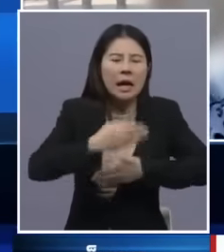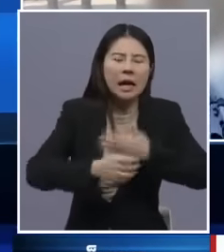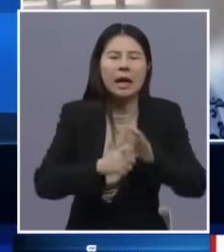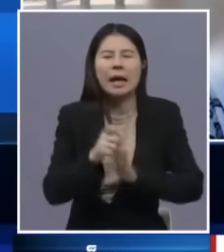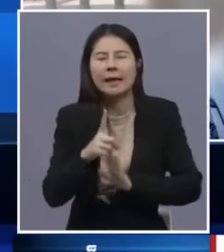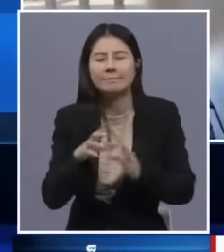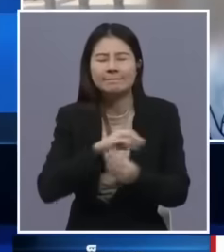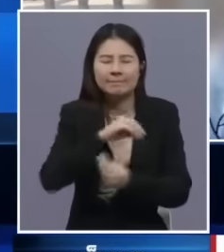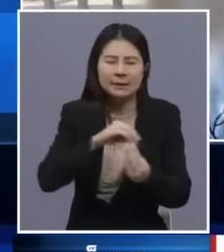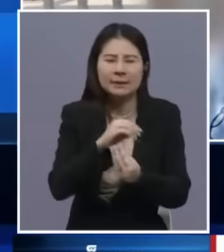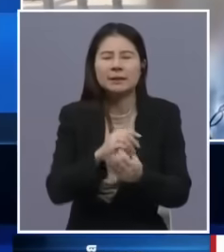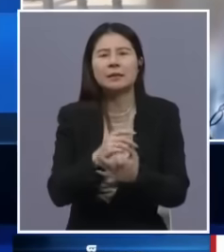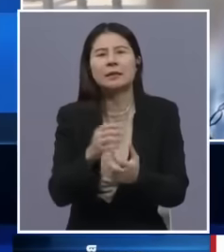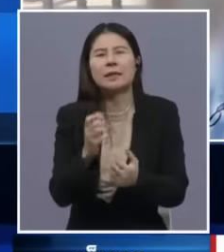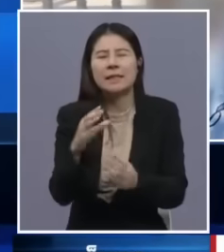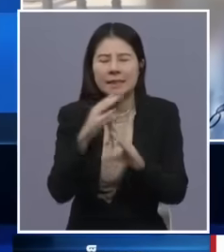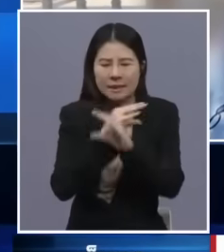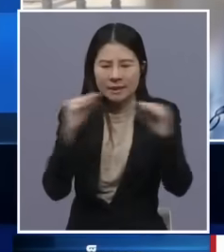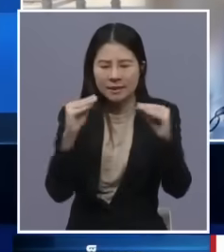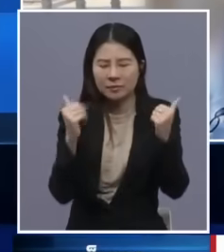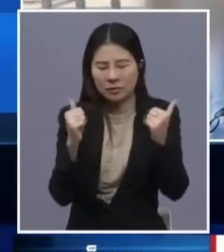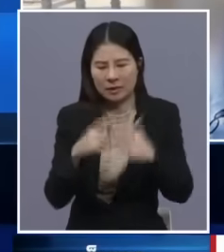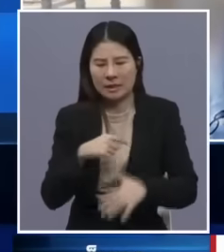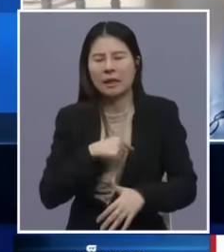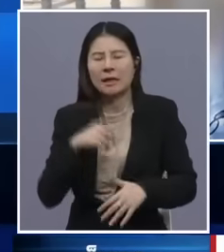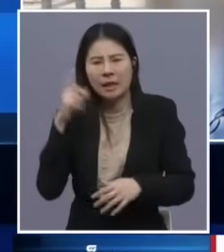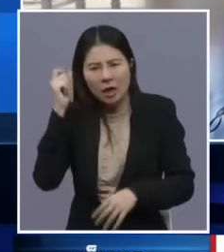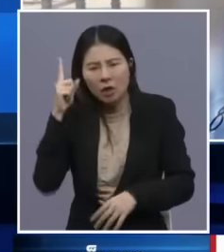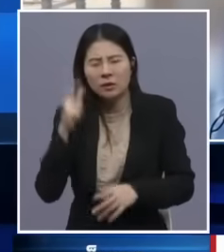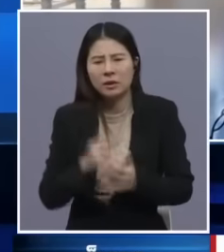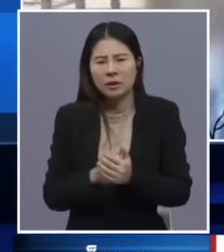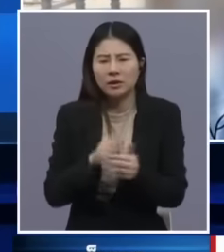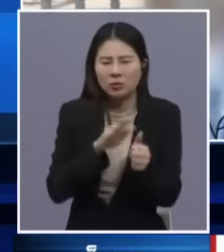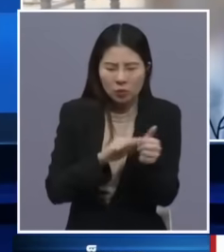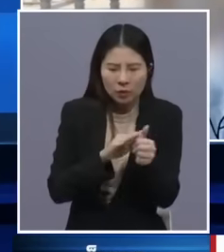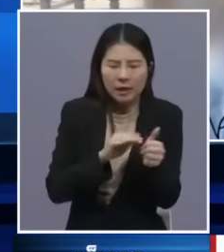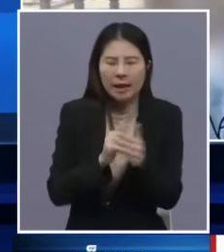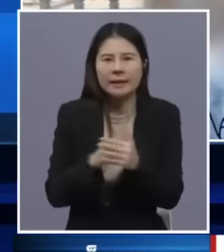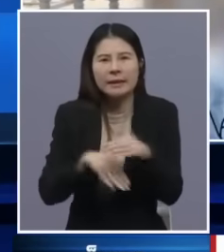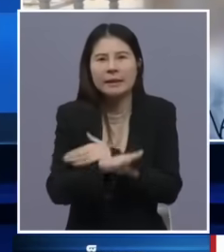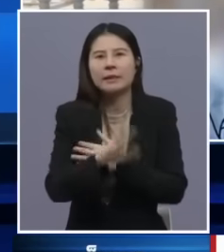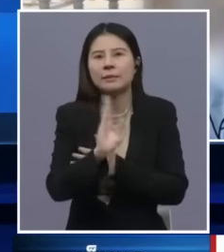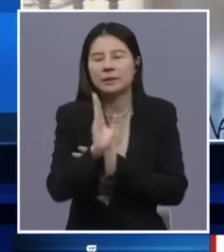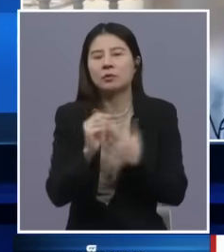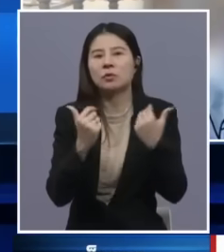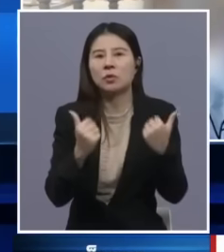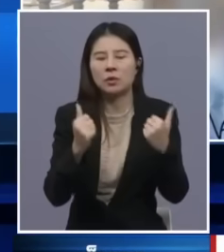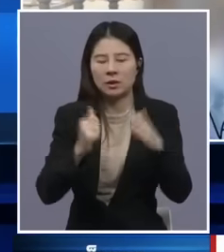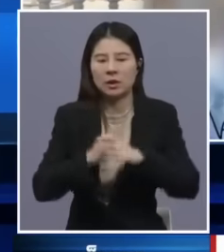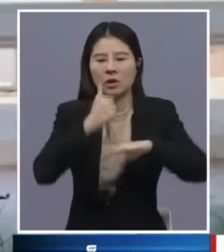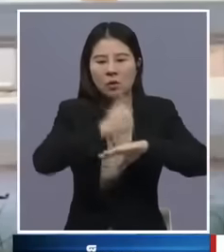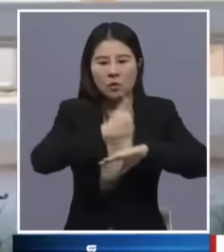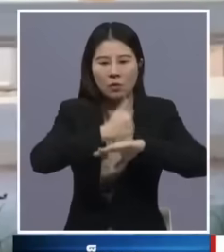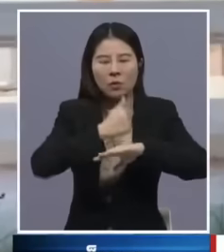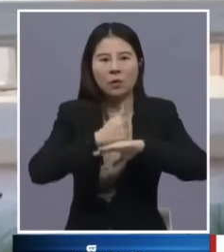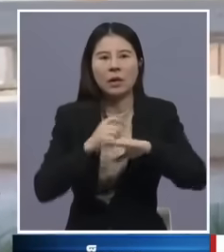ให้เห็นใจบ้างไม่ได้คิดจะชิ่งหนีเนี่ยค่ะขณะเดียวกันคุณผู้ชมคะทางด้านของผู้ว่าราชการจังหวัดชัยนาททราบเรื่องแล้วนะแ